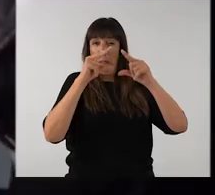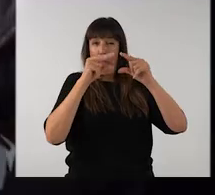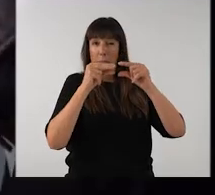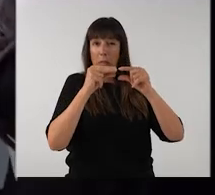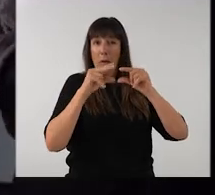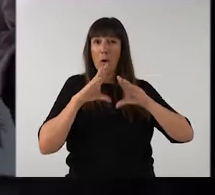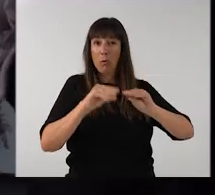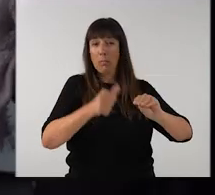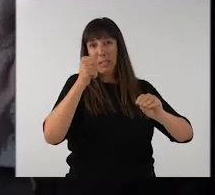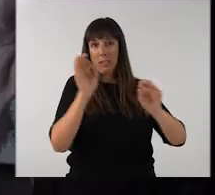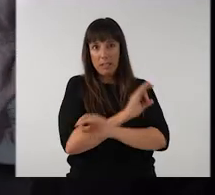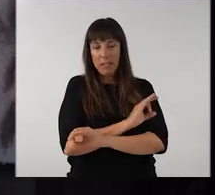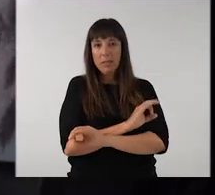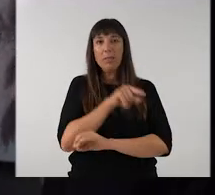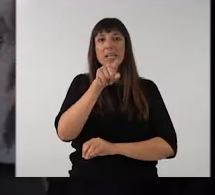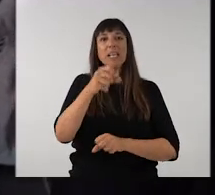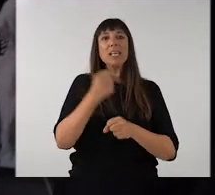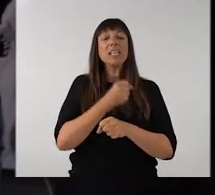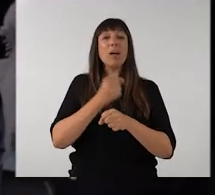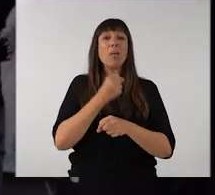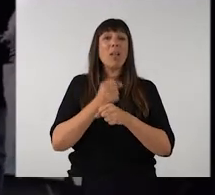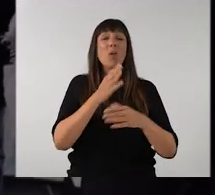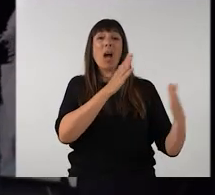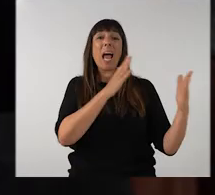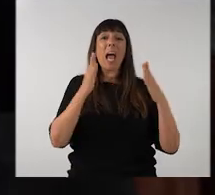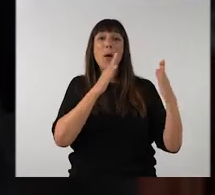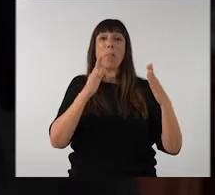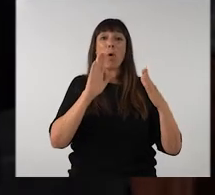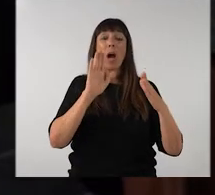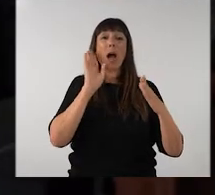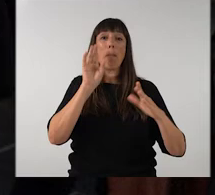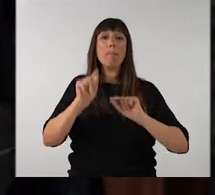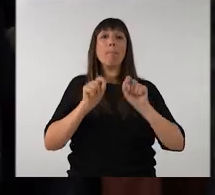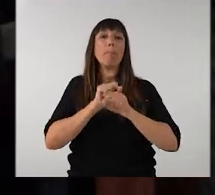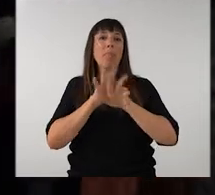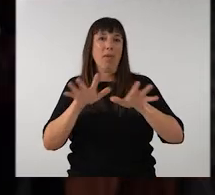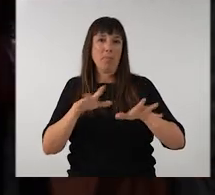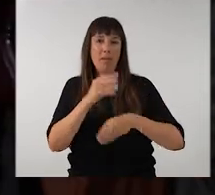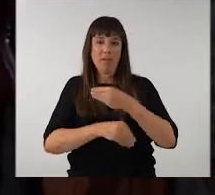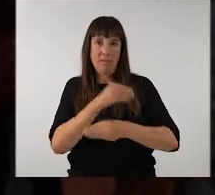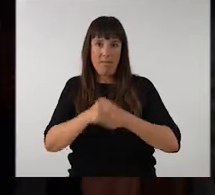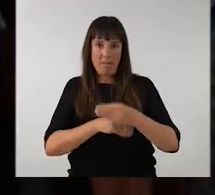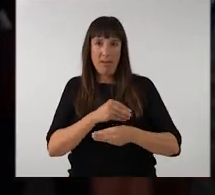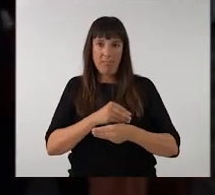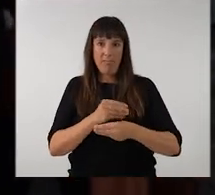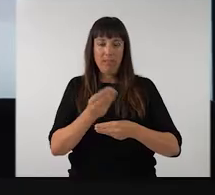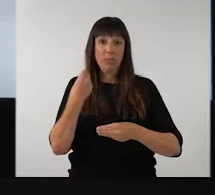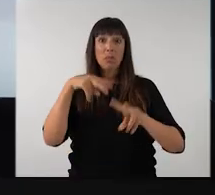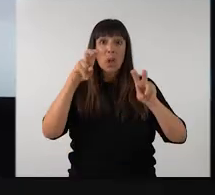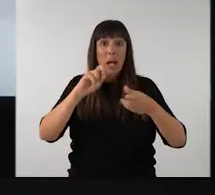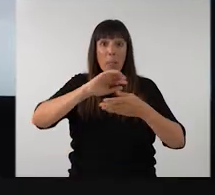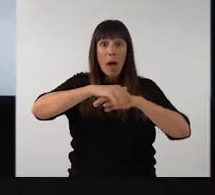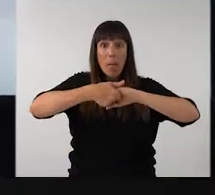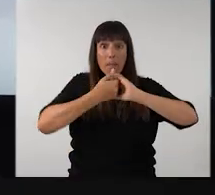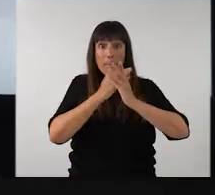foto just en el moment en què la pastilla ja està tan gastada que ja no la usa més. És un treball que va fer durant la pandèmia, quan de sobte